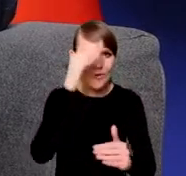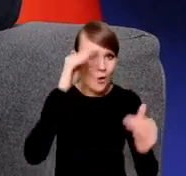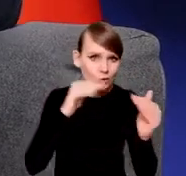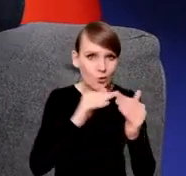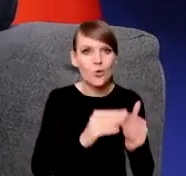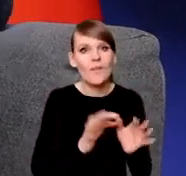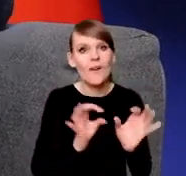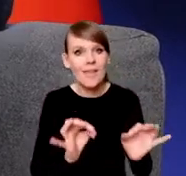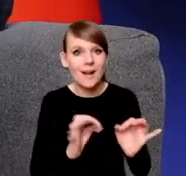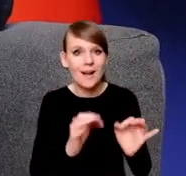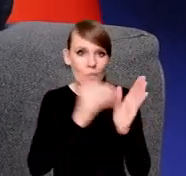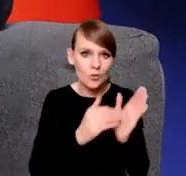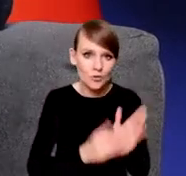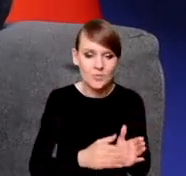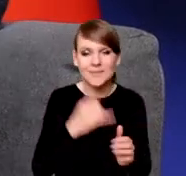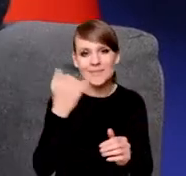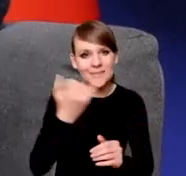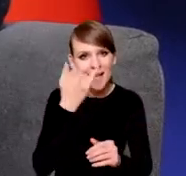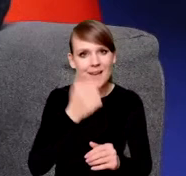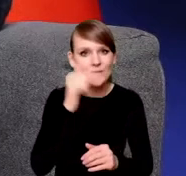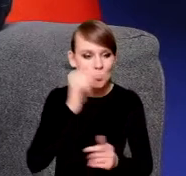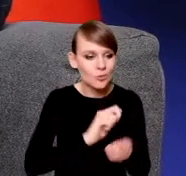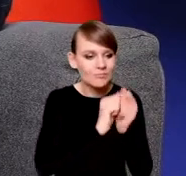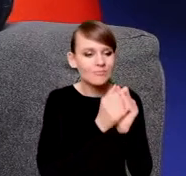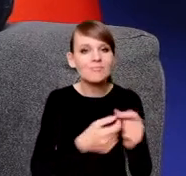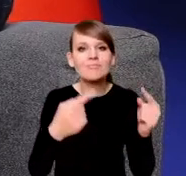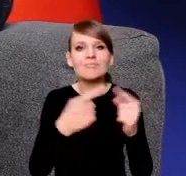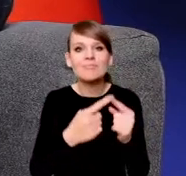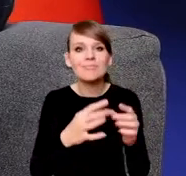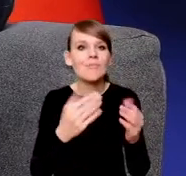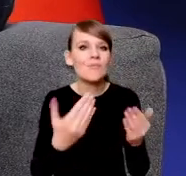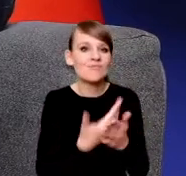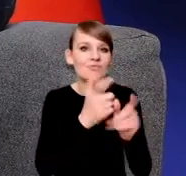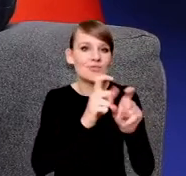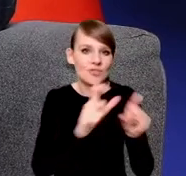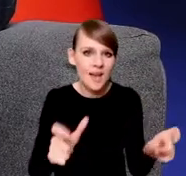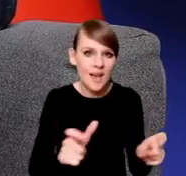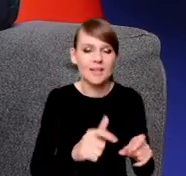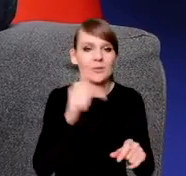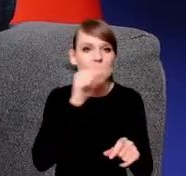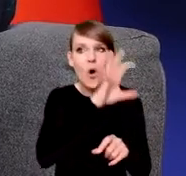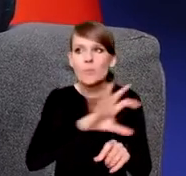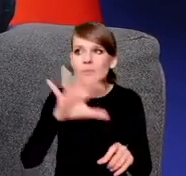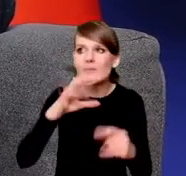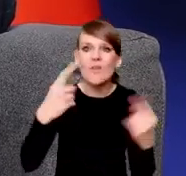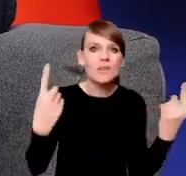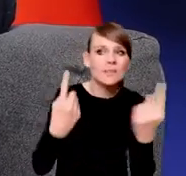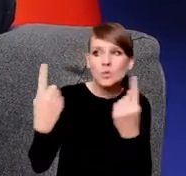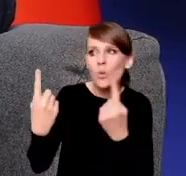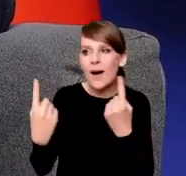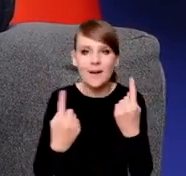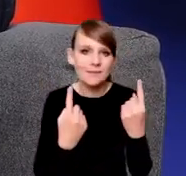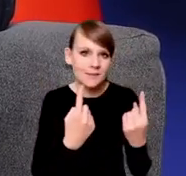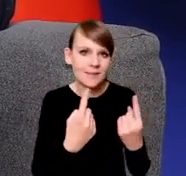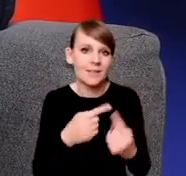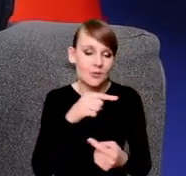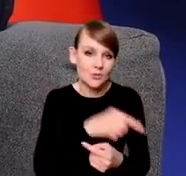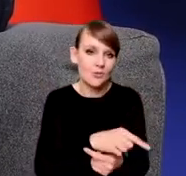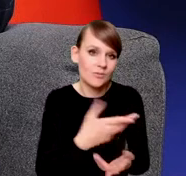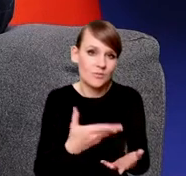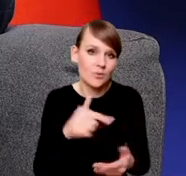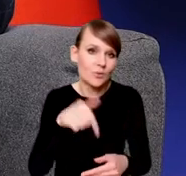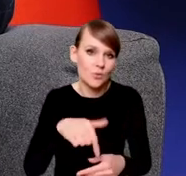aktualnych potrzeb. No musimy zawsze iść z duchem czasu i obserwować okoliczności, które nas otaczają, no bo nad tym też ta wielokrotnie tu